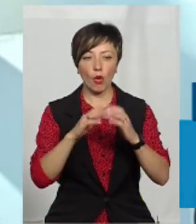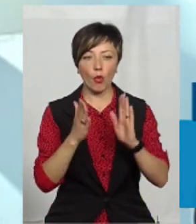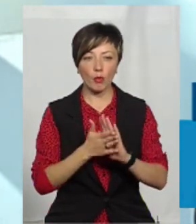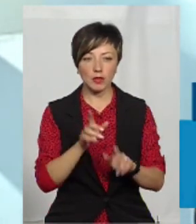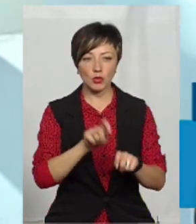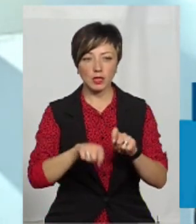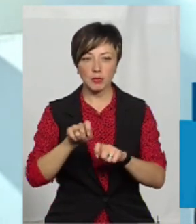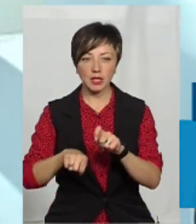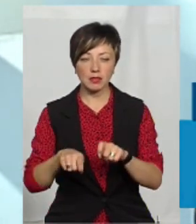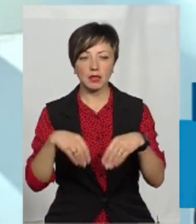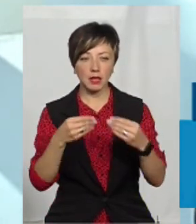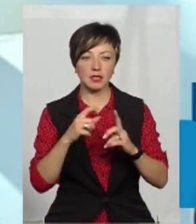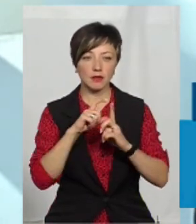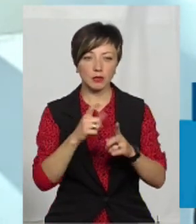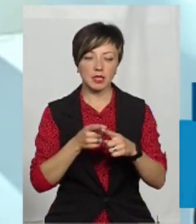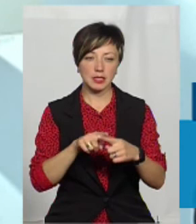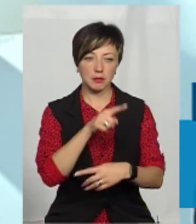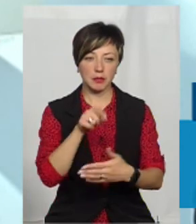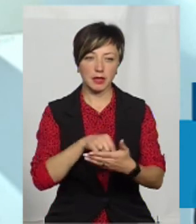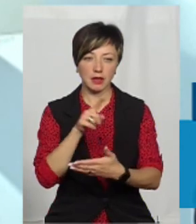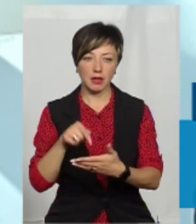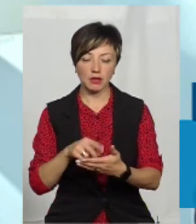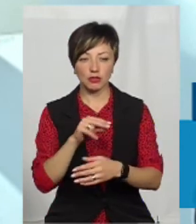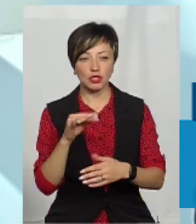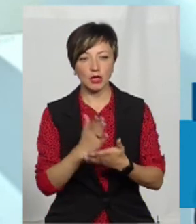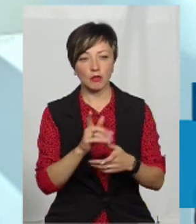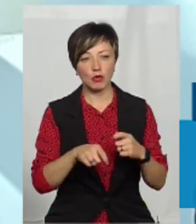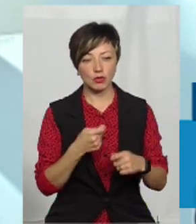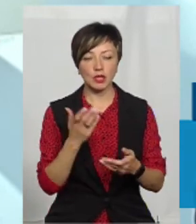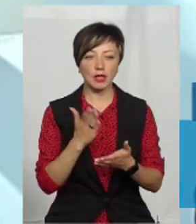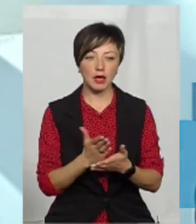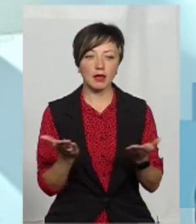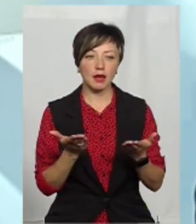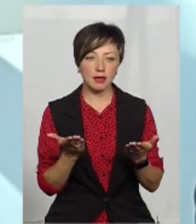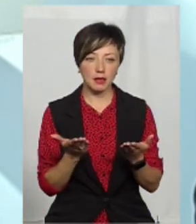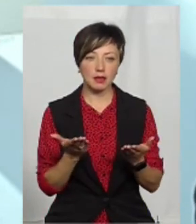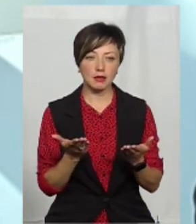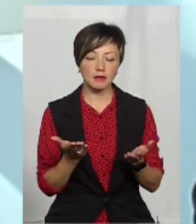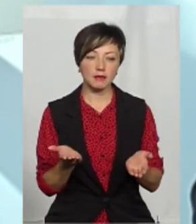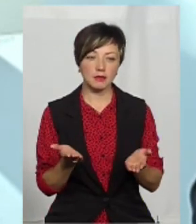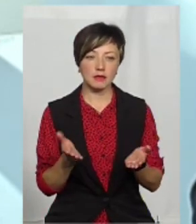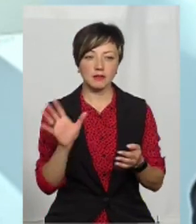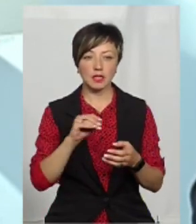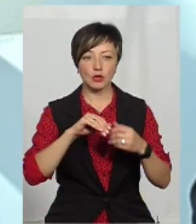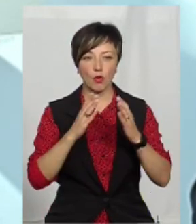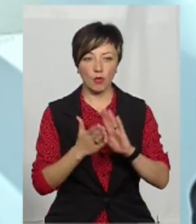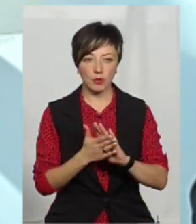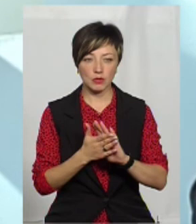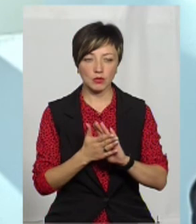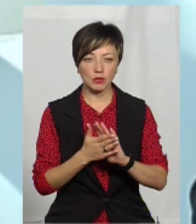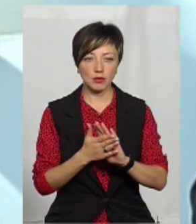комплексну експертизу, яка дасть відповідь на ці всі питання. Тобто, чи є порушення, якщо є, то які, і все це